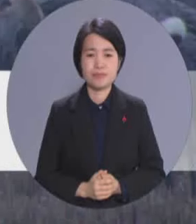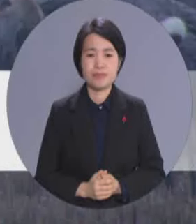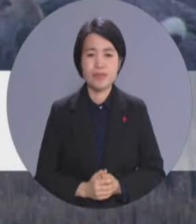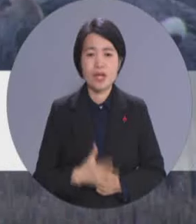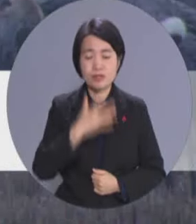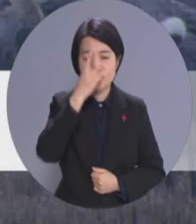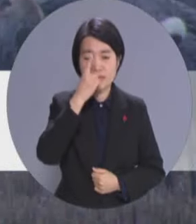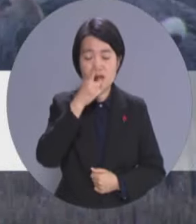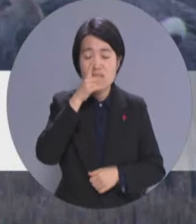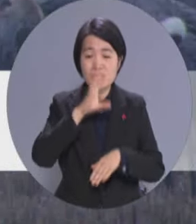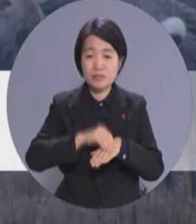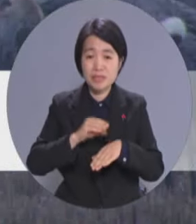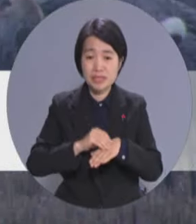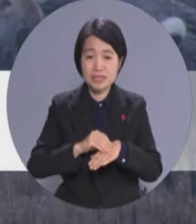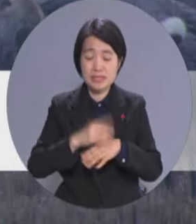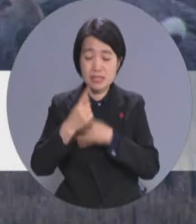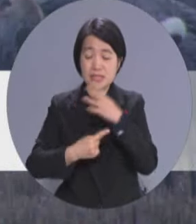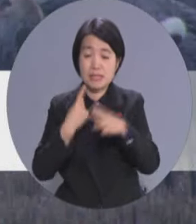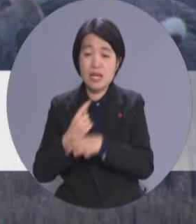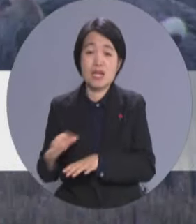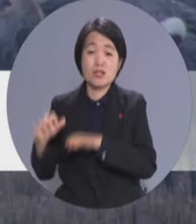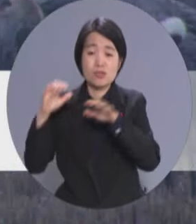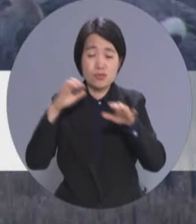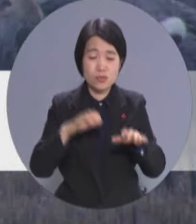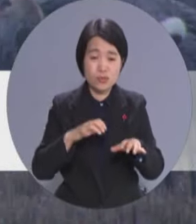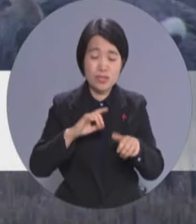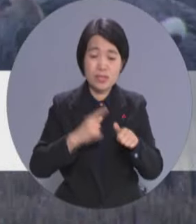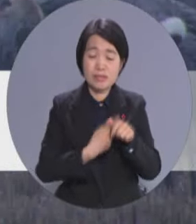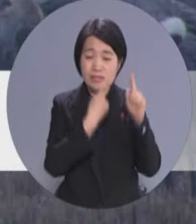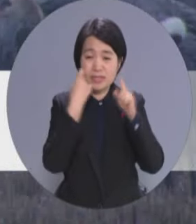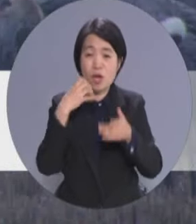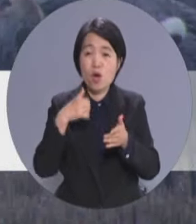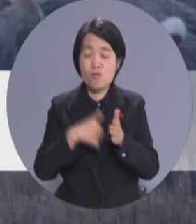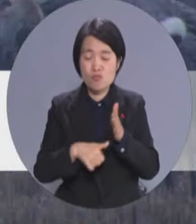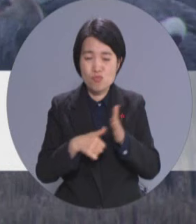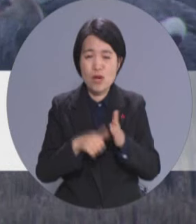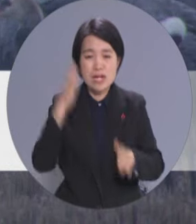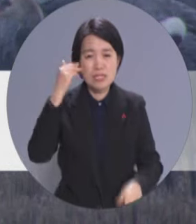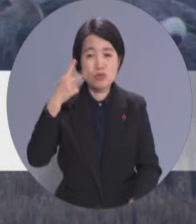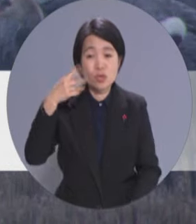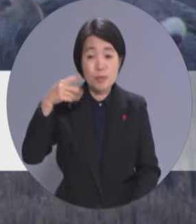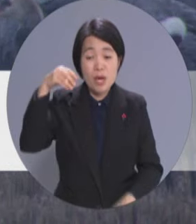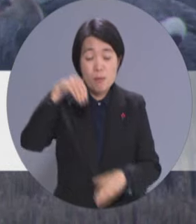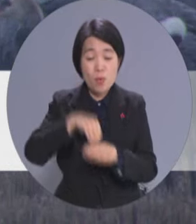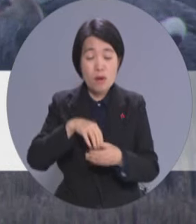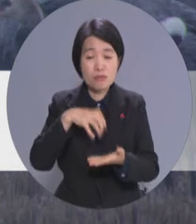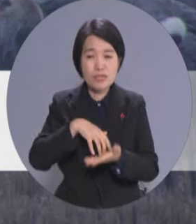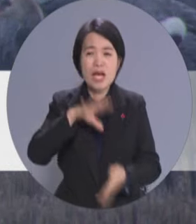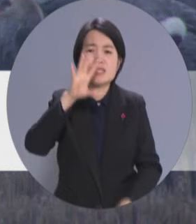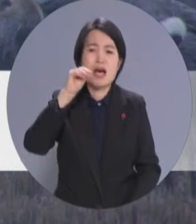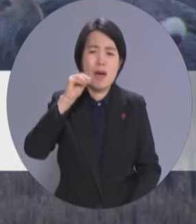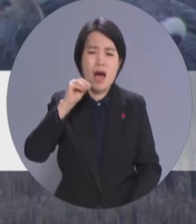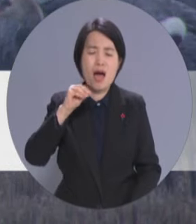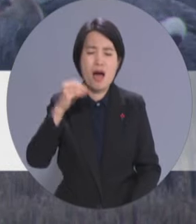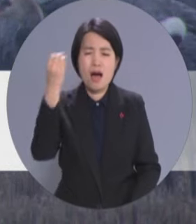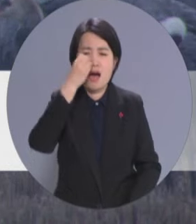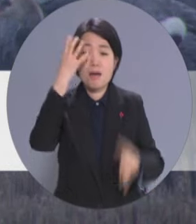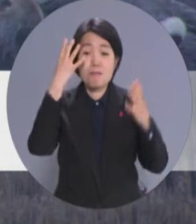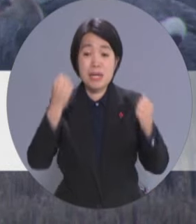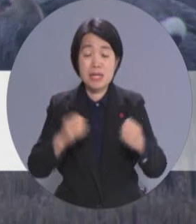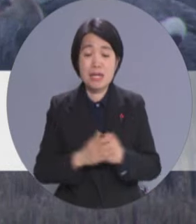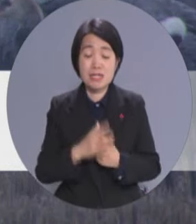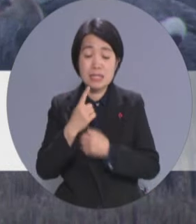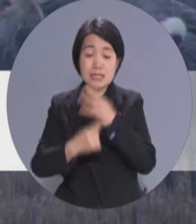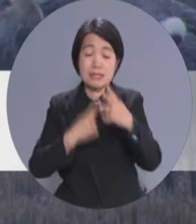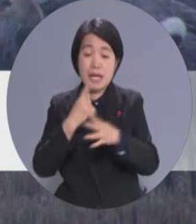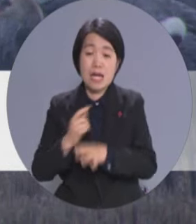순천만 습지에서 월동하는 철새 개체수가 천연기념물 흑두루미를 포함해 모두 4만여 개체에 이르고 있습니다. 월동